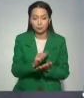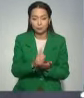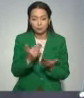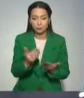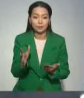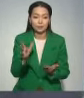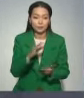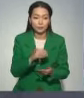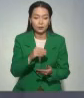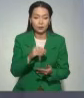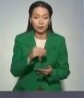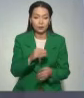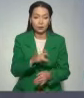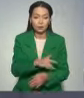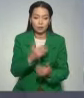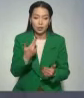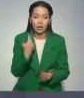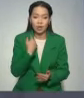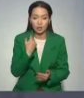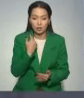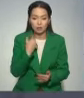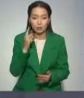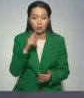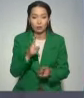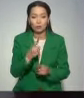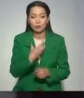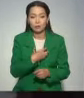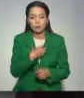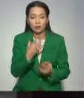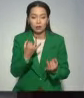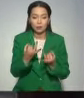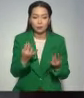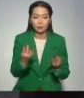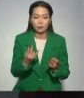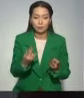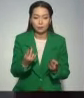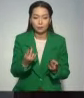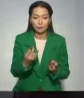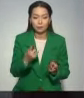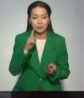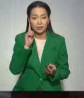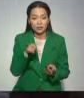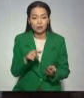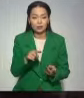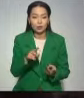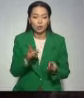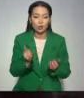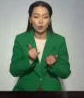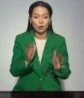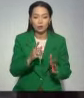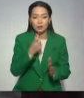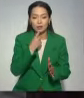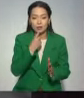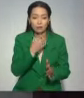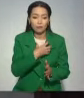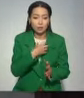вообще используем чисто английские слова важно на самом деле это звать зная и уважаю свой язык важно